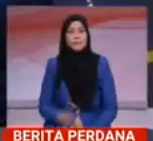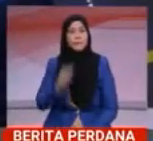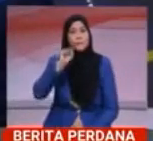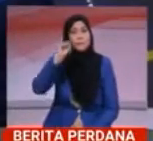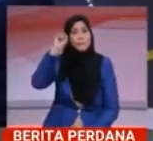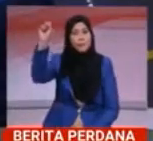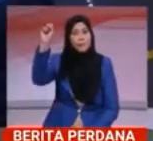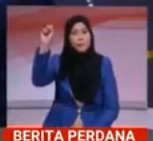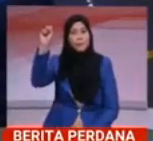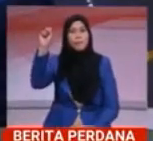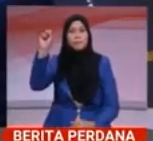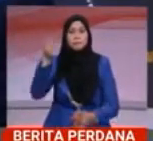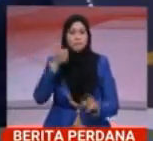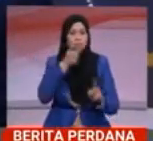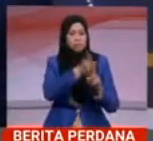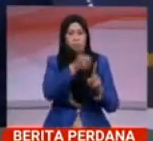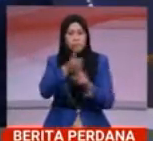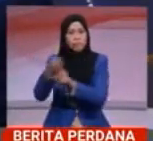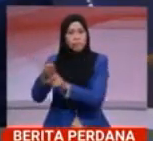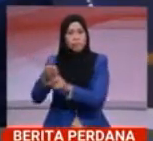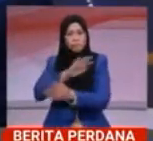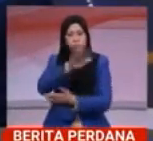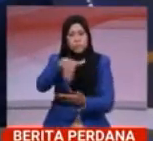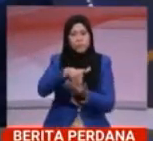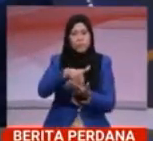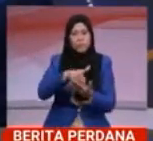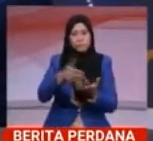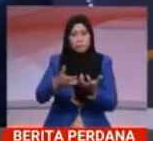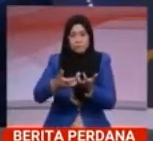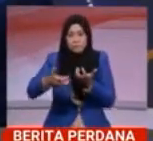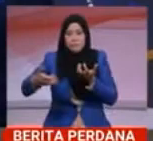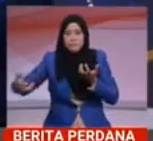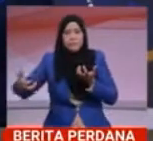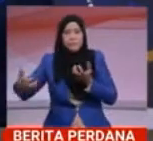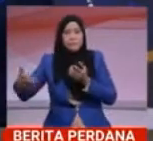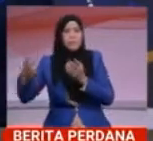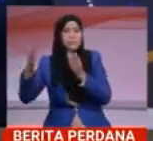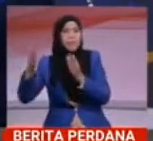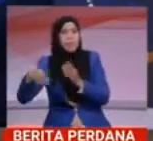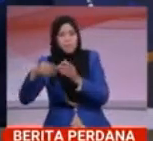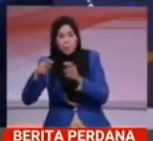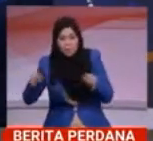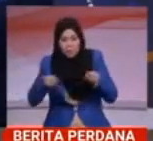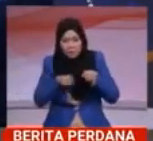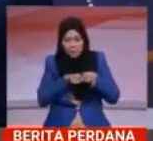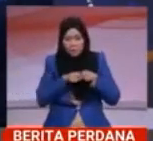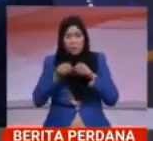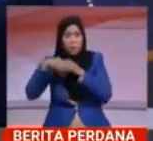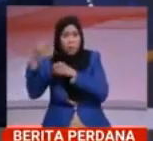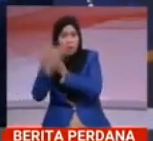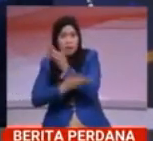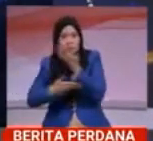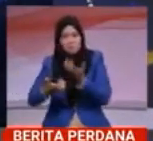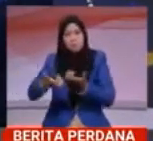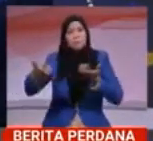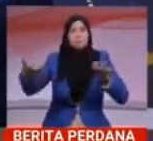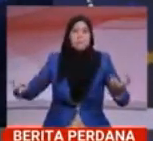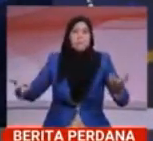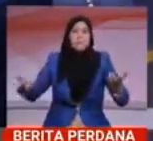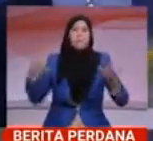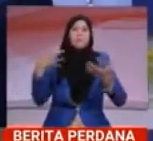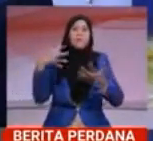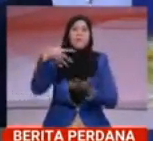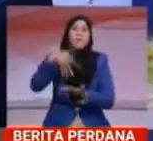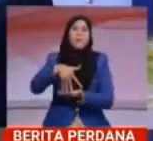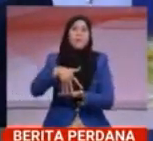Di Sabah, pihak berkaitan diarah membuka pusat kuarantin dan mengasingkan tahanan tempatan dengan bukan warga negara di lokap IPD